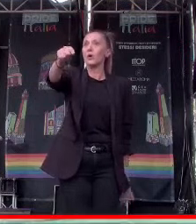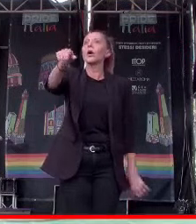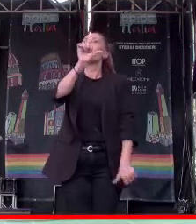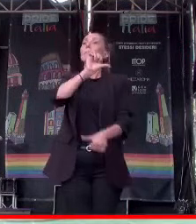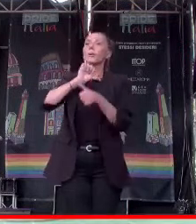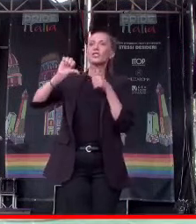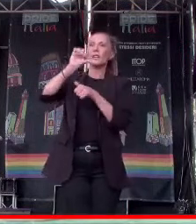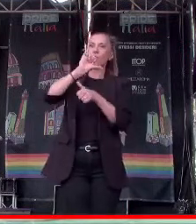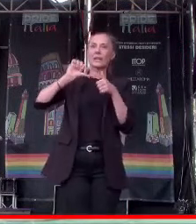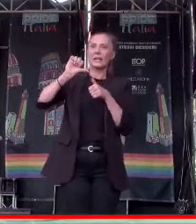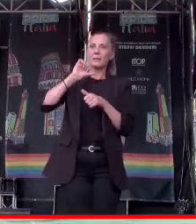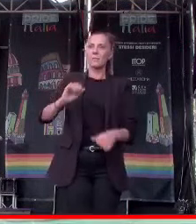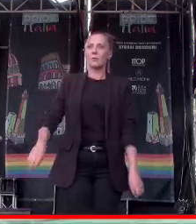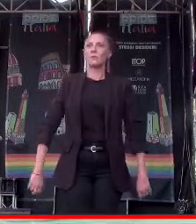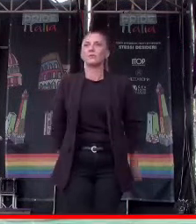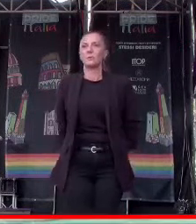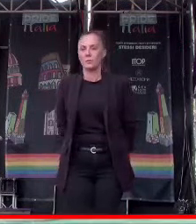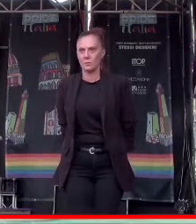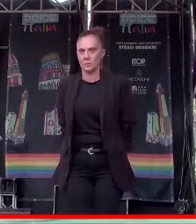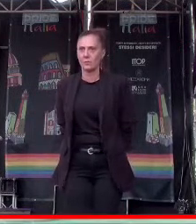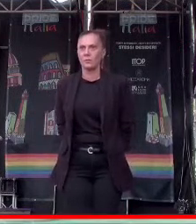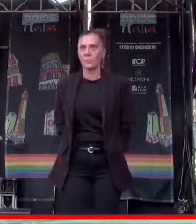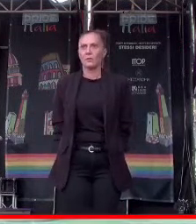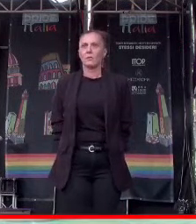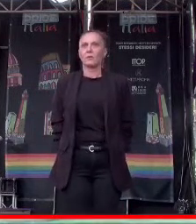Radio 32.